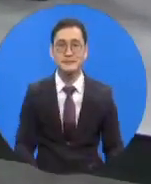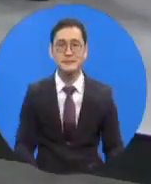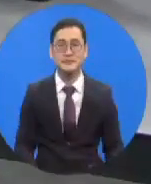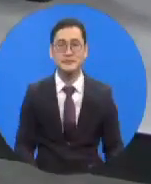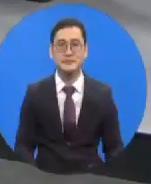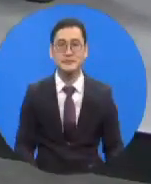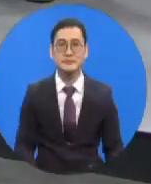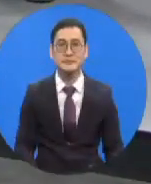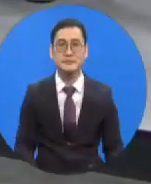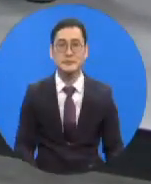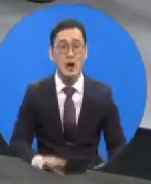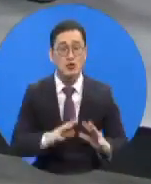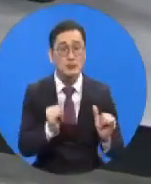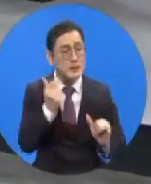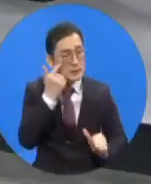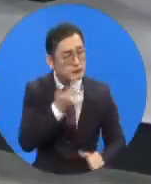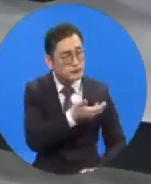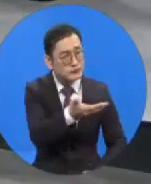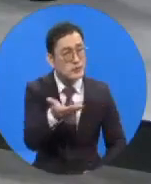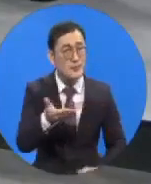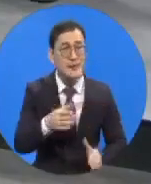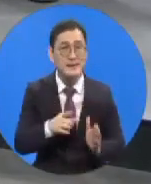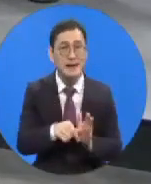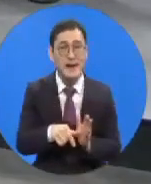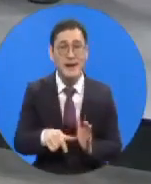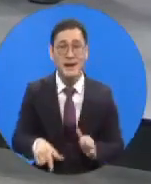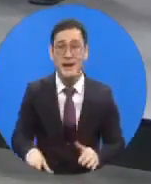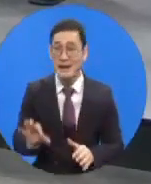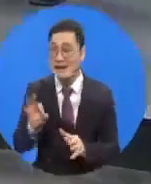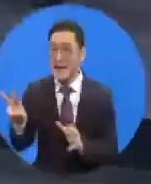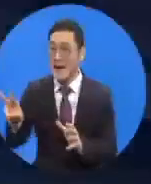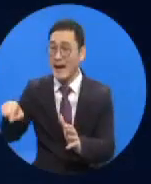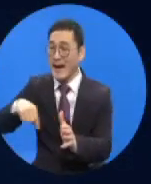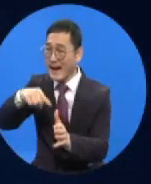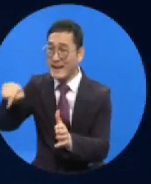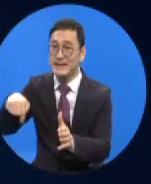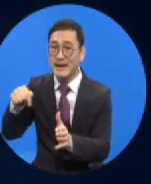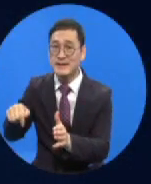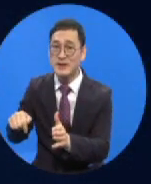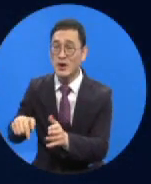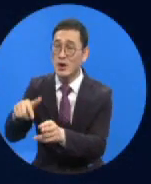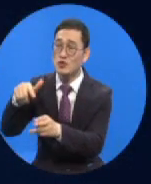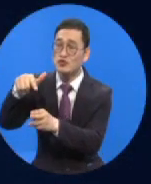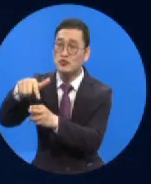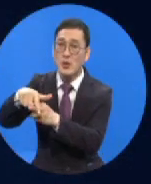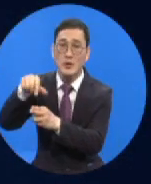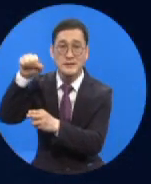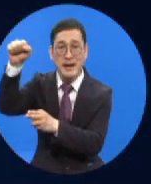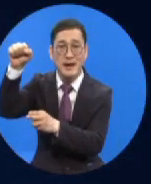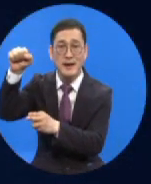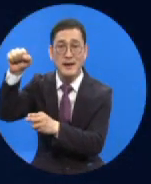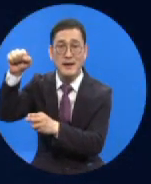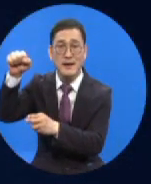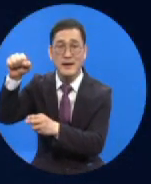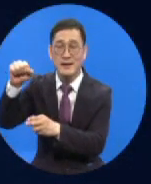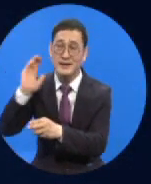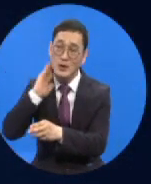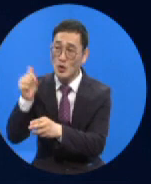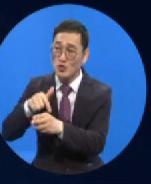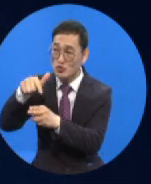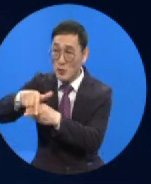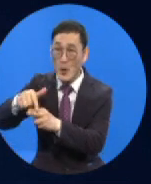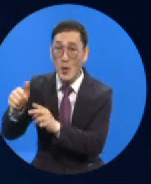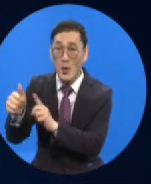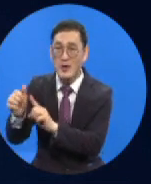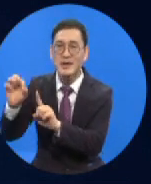검찰총장이 야권, 뭐 일단 야권 후보로 분류되니까 제가 야권이라고 얘기하겠습니다. 네. 야권 후보 가운데는 단연 1위로 나온 여론조사